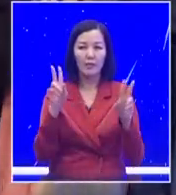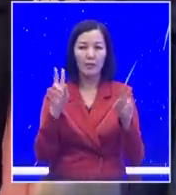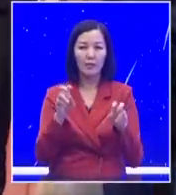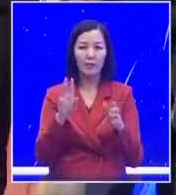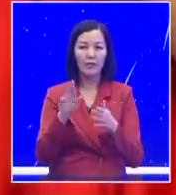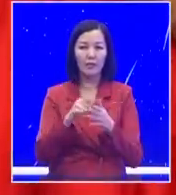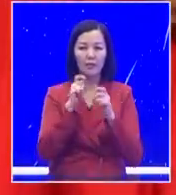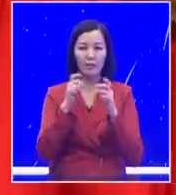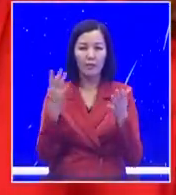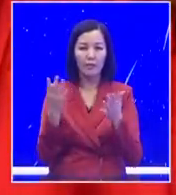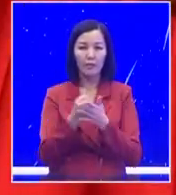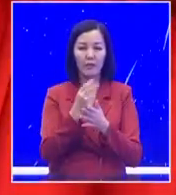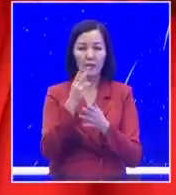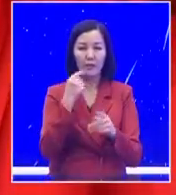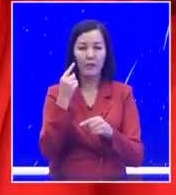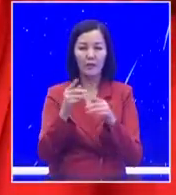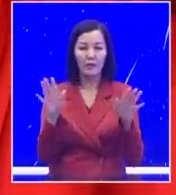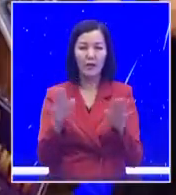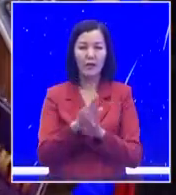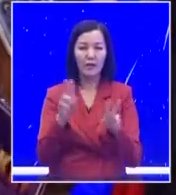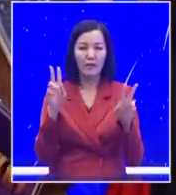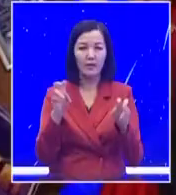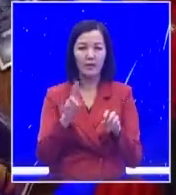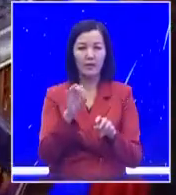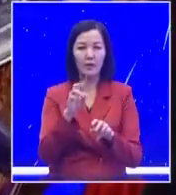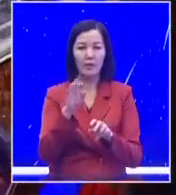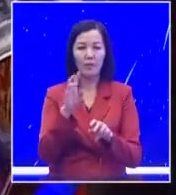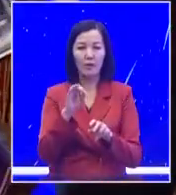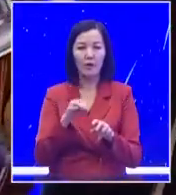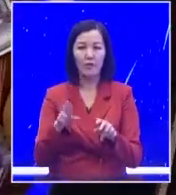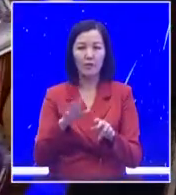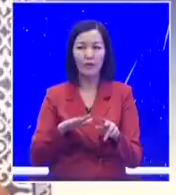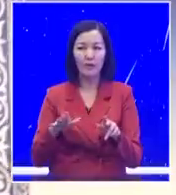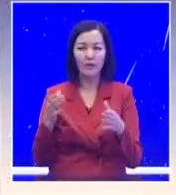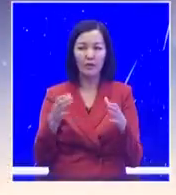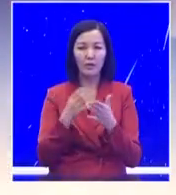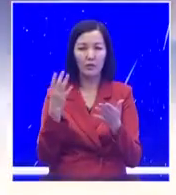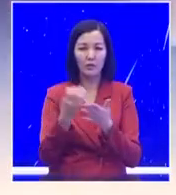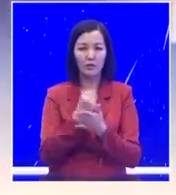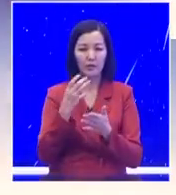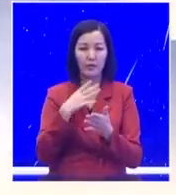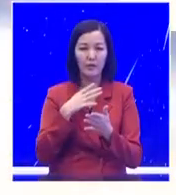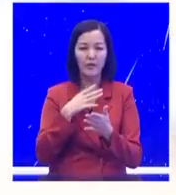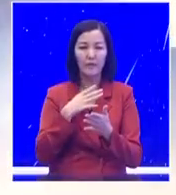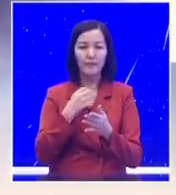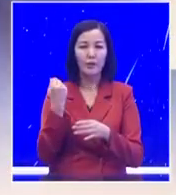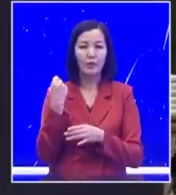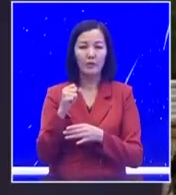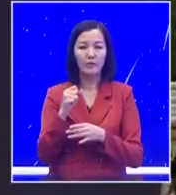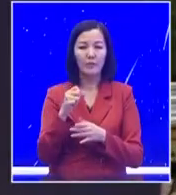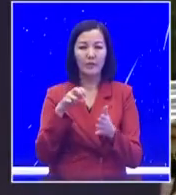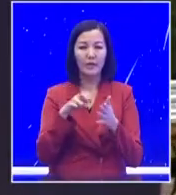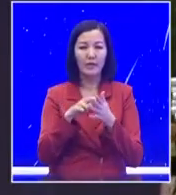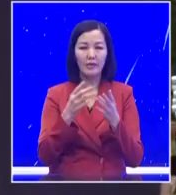бас жүлдеге ие болса, дәстүрлі ән айту номинациясында Кербұлақ ауданының әншілері бас жүлдені қанжығаларына байлады. Жеңімпаздар алғыс хат